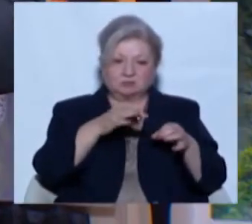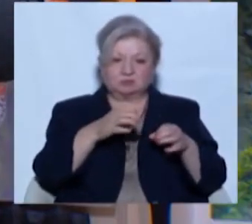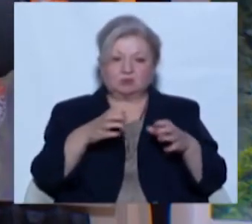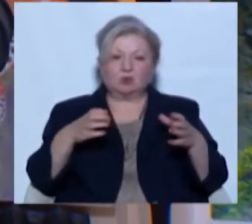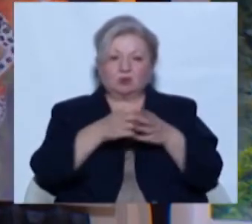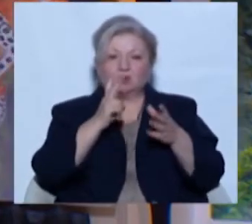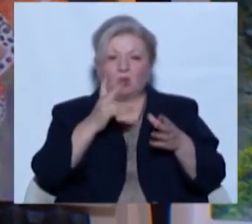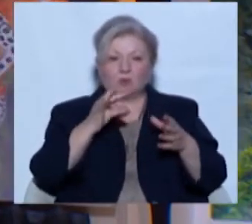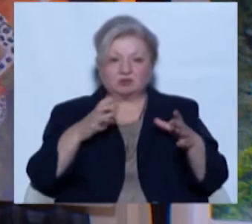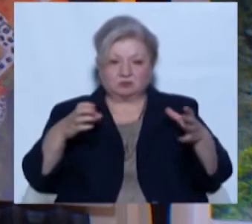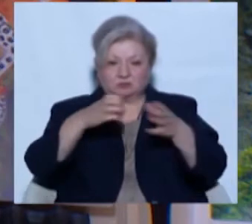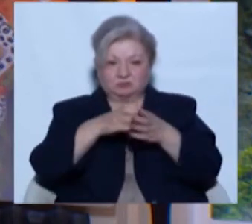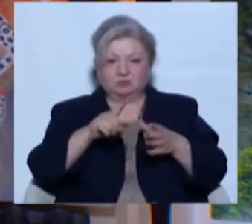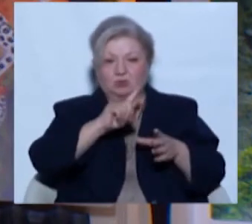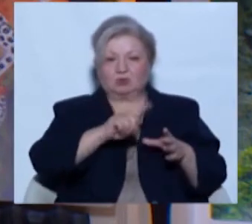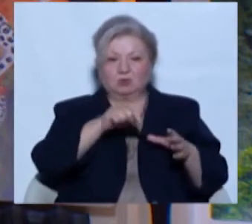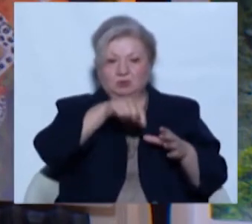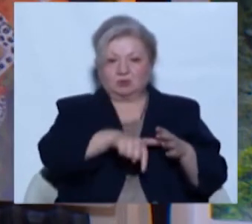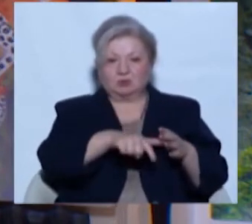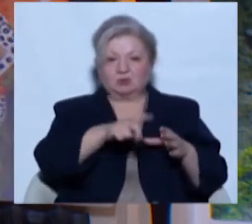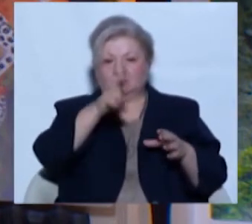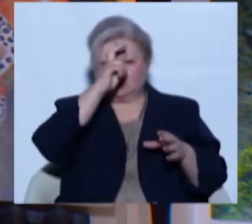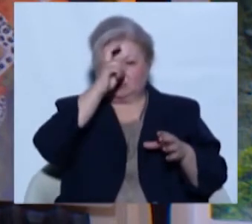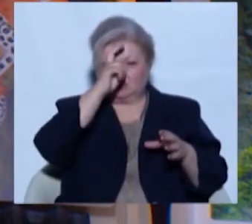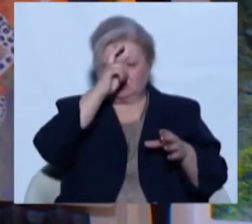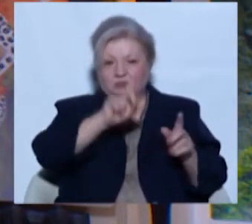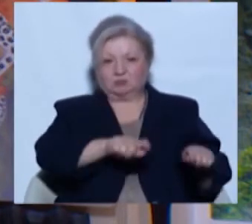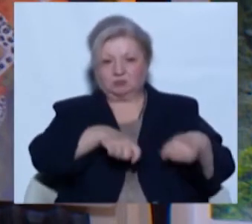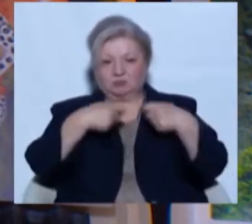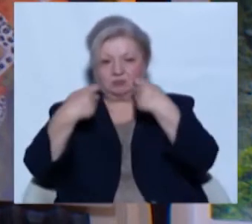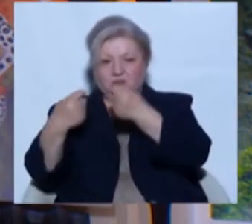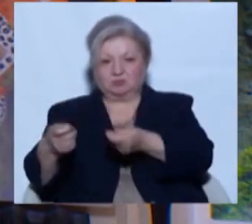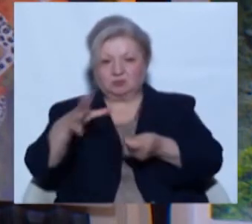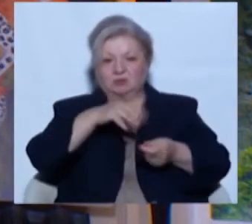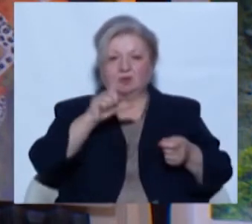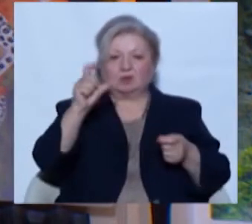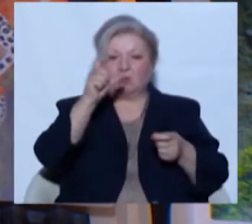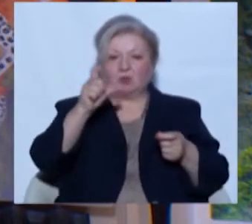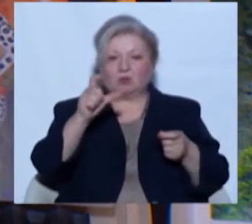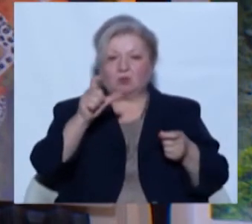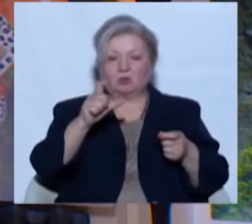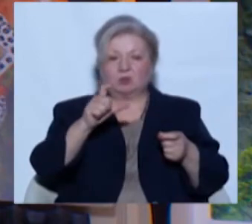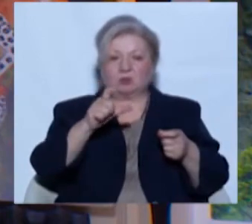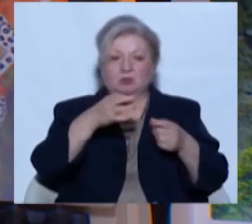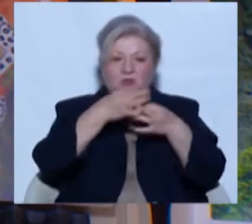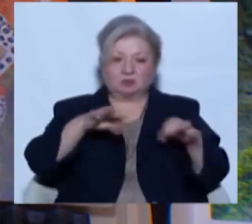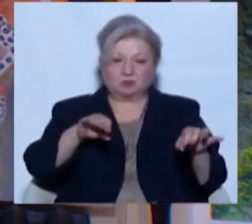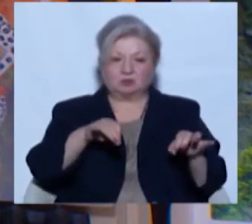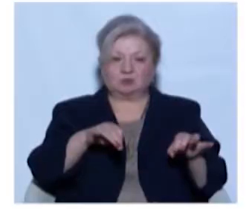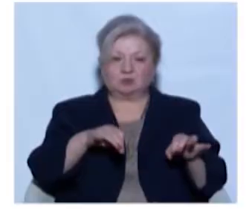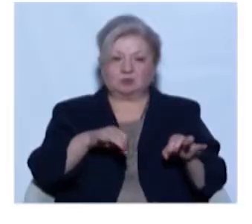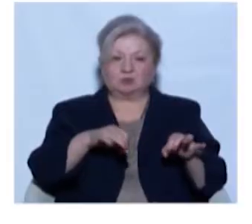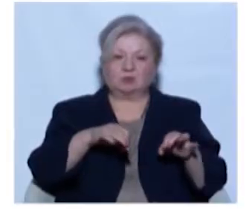კომიტეტი, რომელმაც ქვეყანა გადააბარა დემოკრატიულად განწყობილ ხელისუფლებას იონ